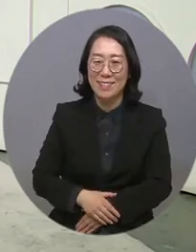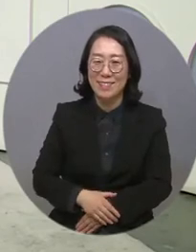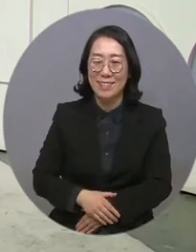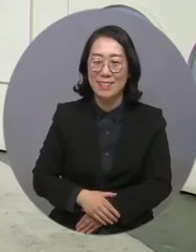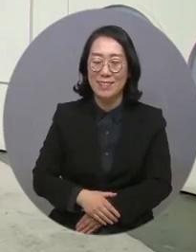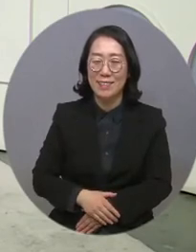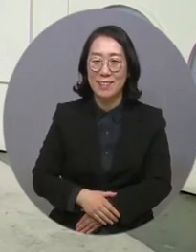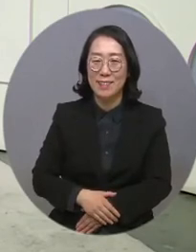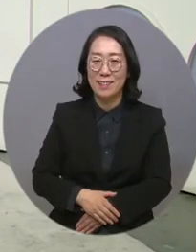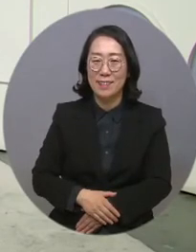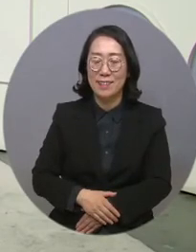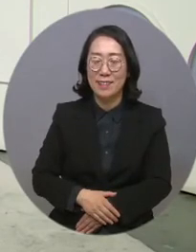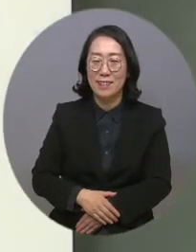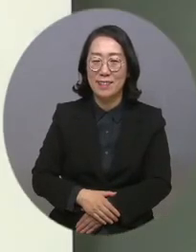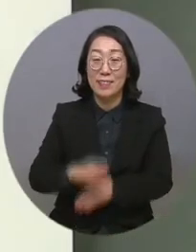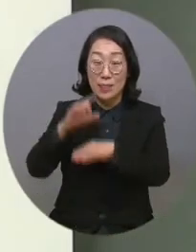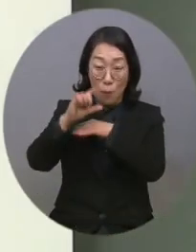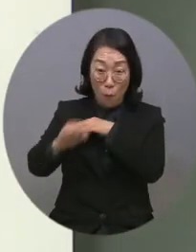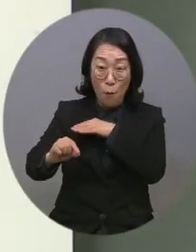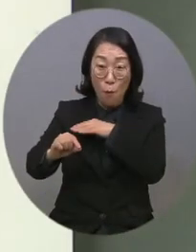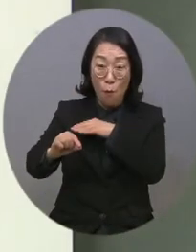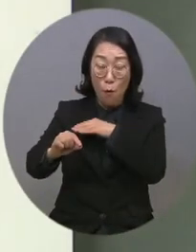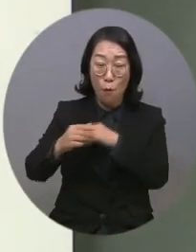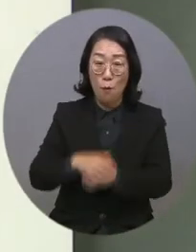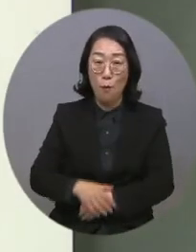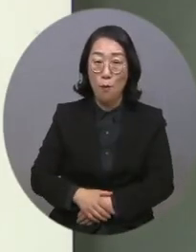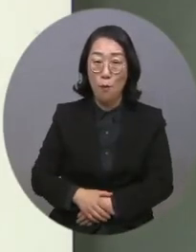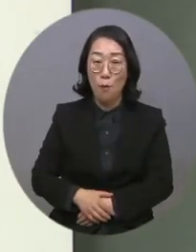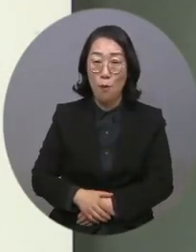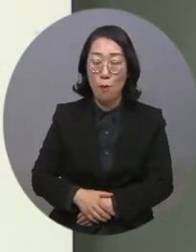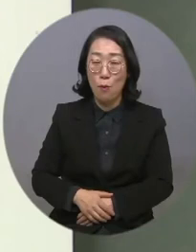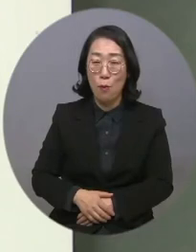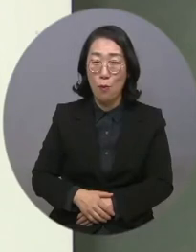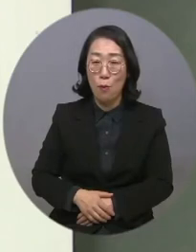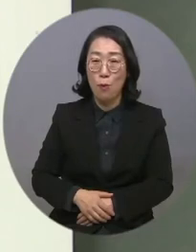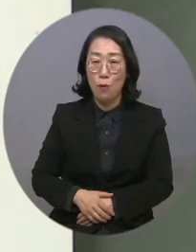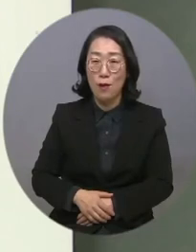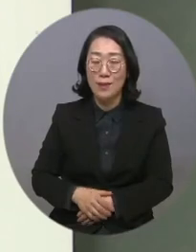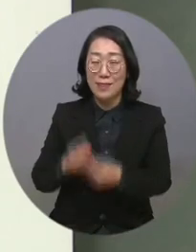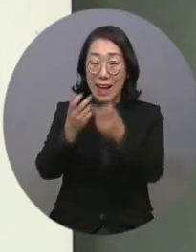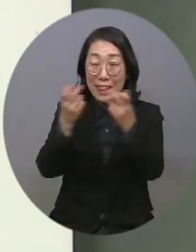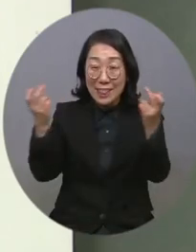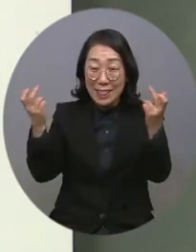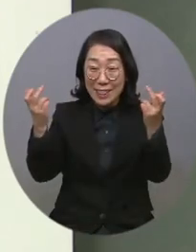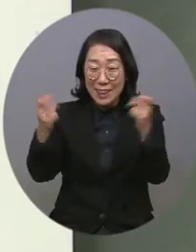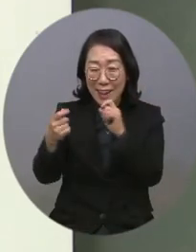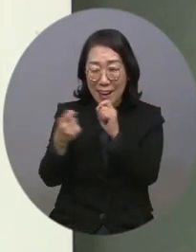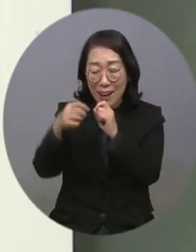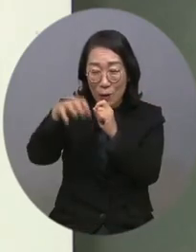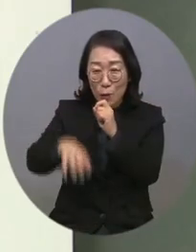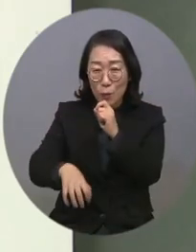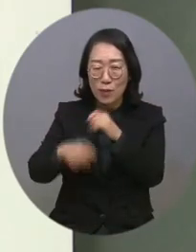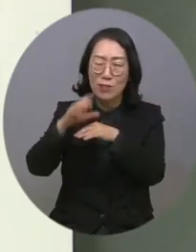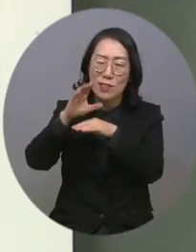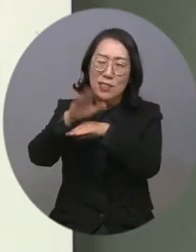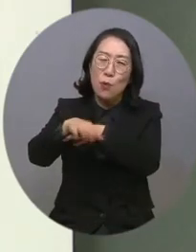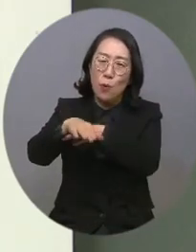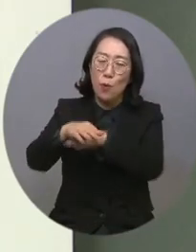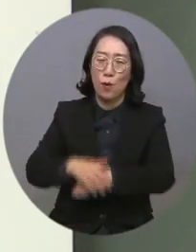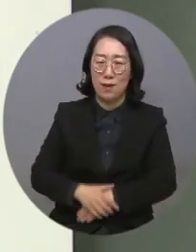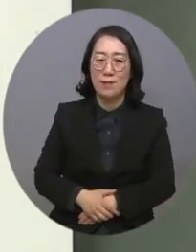그렇게 어려운 산골에서 월미산인가? 산, 예, 예. 그 산이 태어난 그 곳이 고장이. 예,